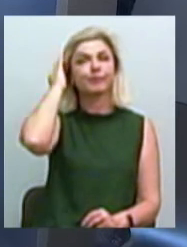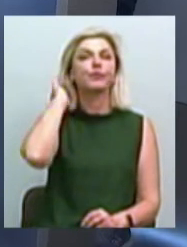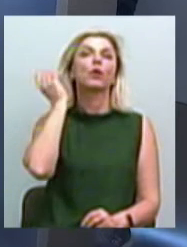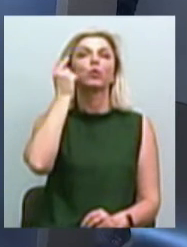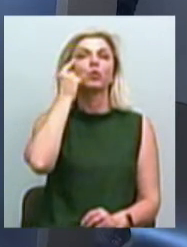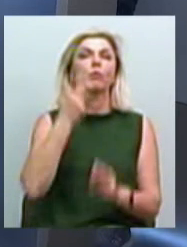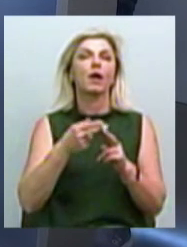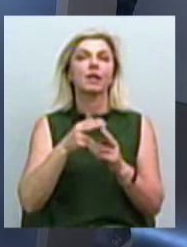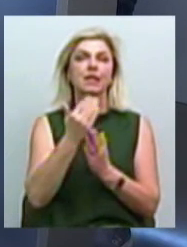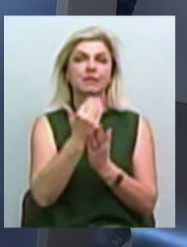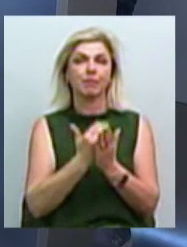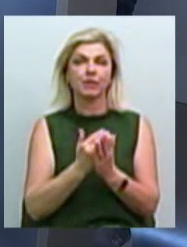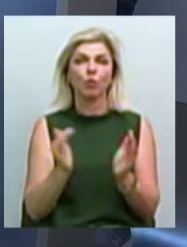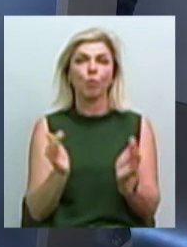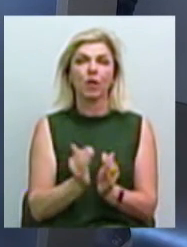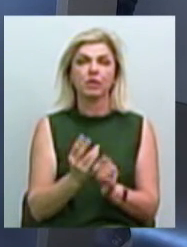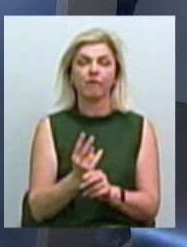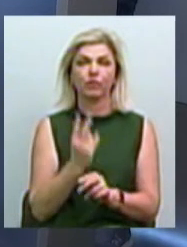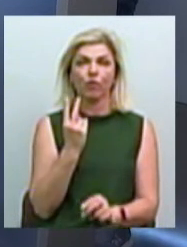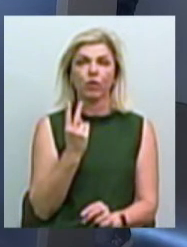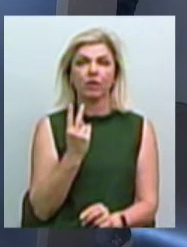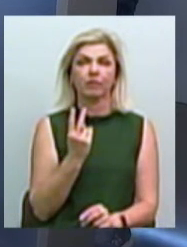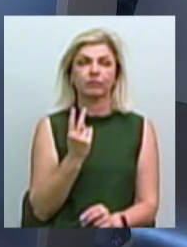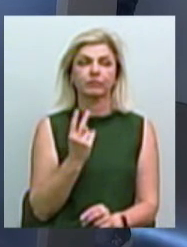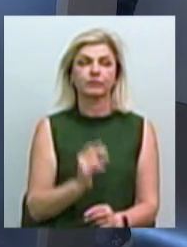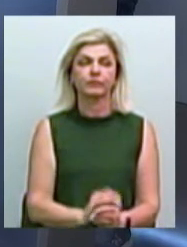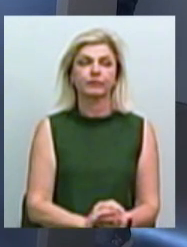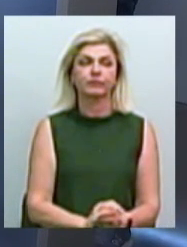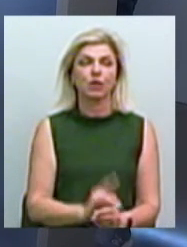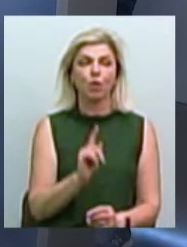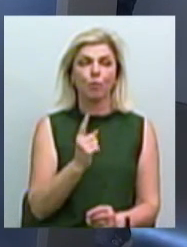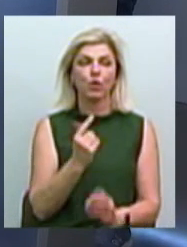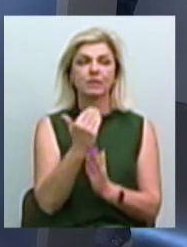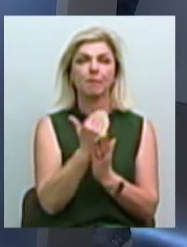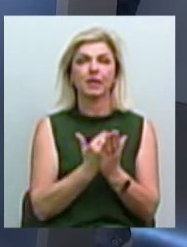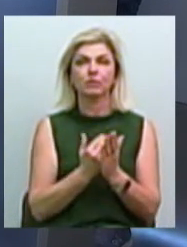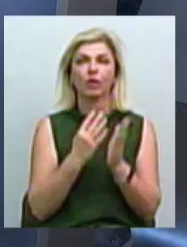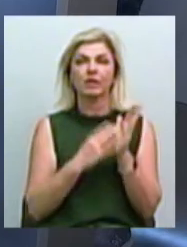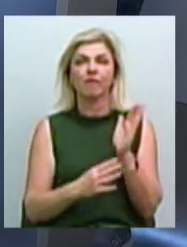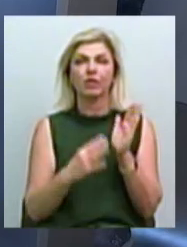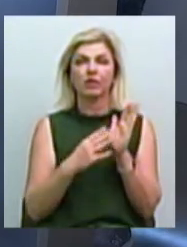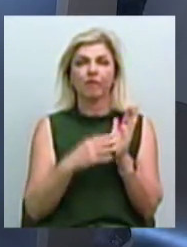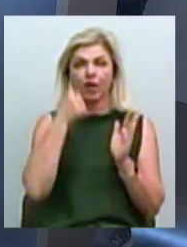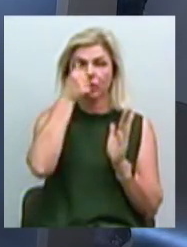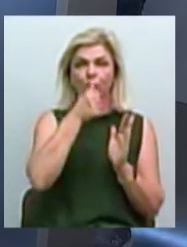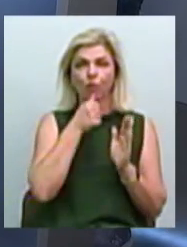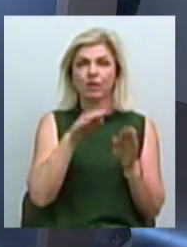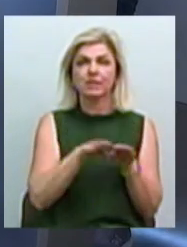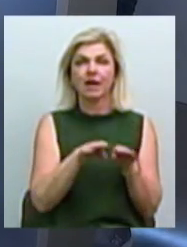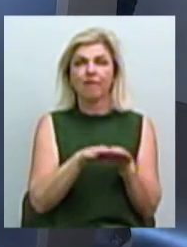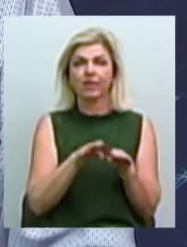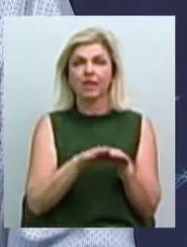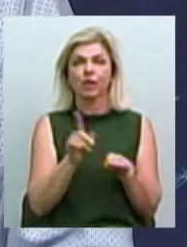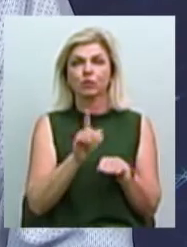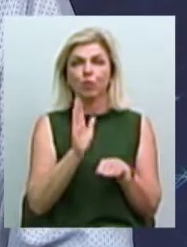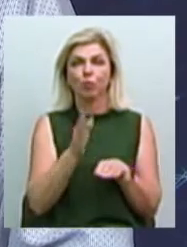список уменьшиться вдвоє. За рахунок? Тобто список 99-го року, по сравнению з тим списком, який буде, скоріше всього, він вже